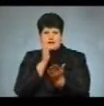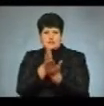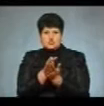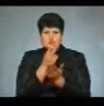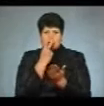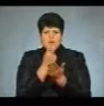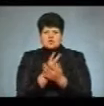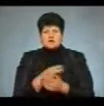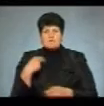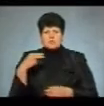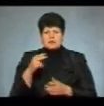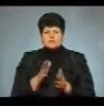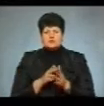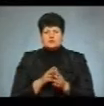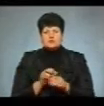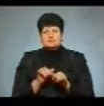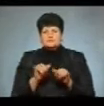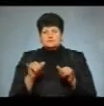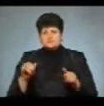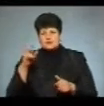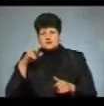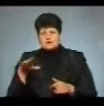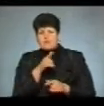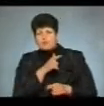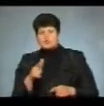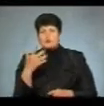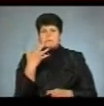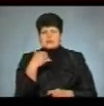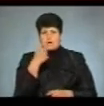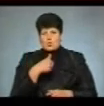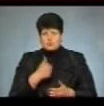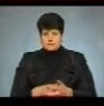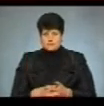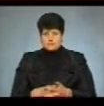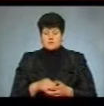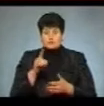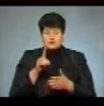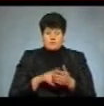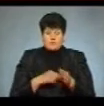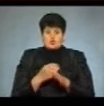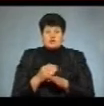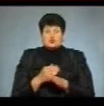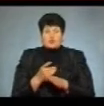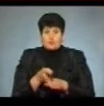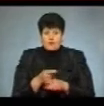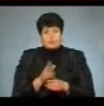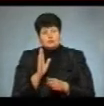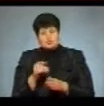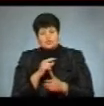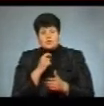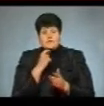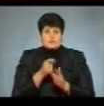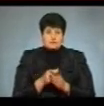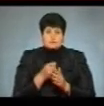щодо руху держави протягом 5 років. Ну, сподіваємося, бодай частково під час тих дебатів будуть ці відповіді